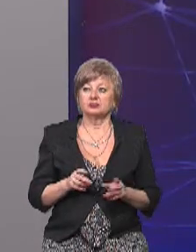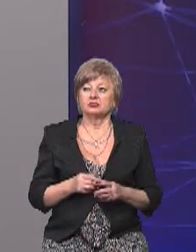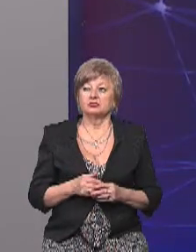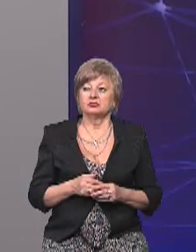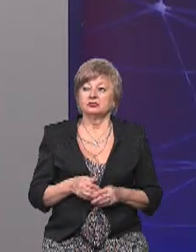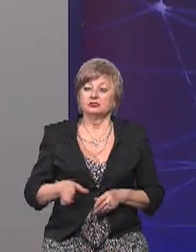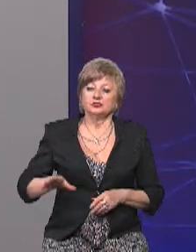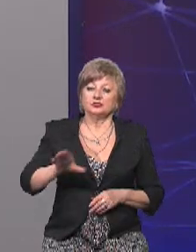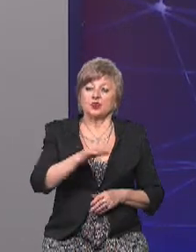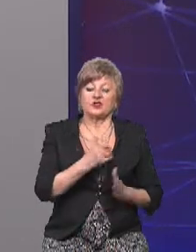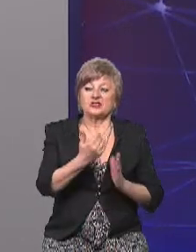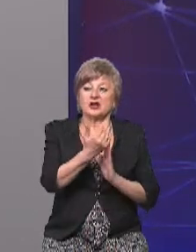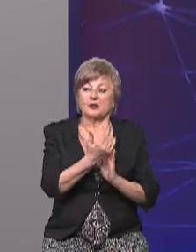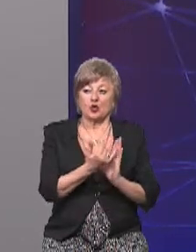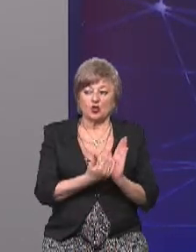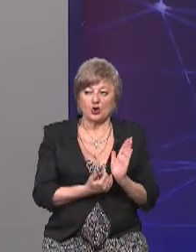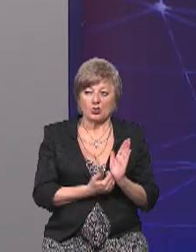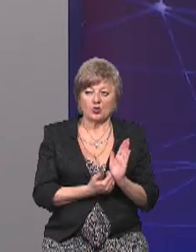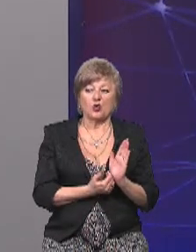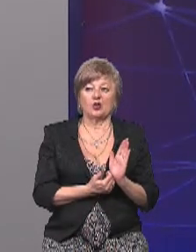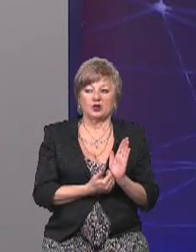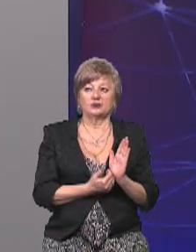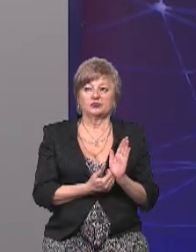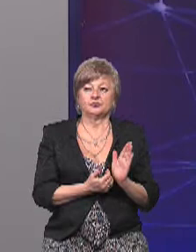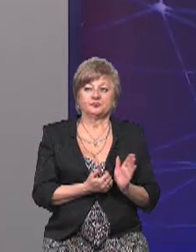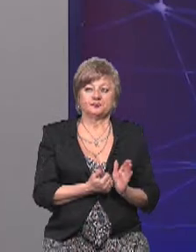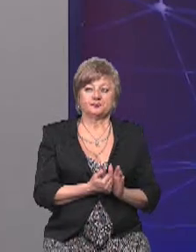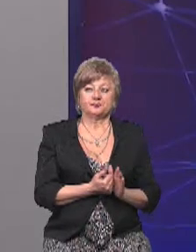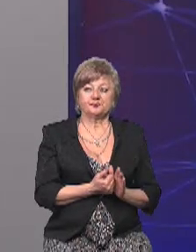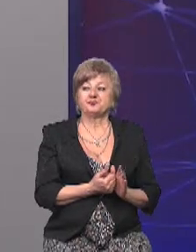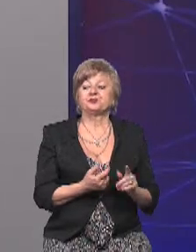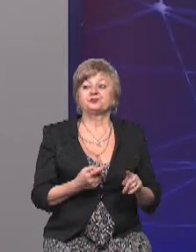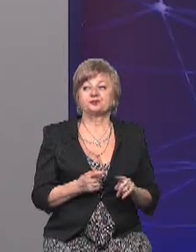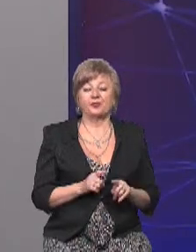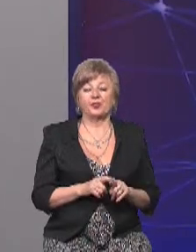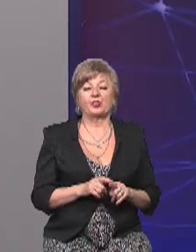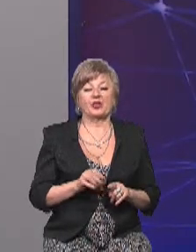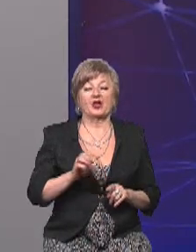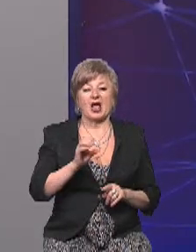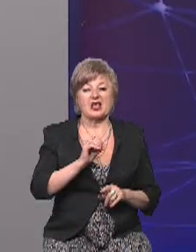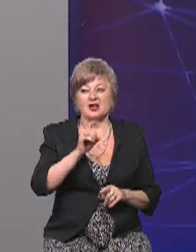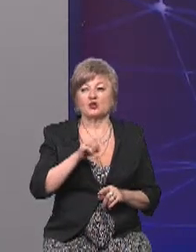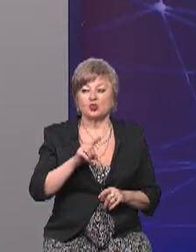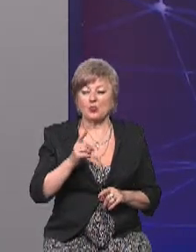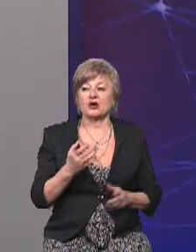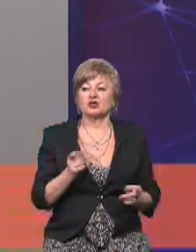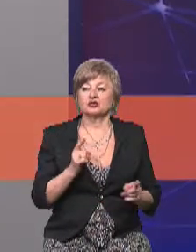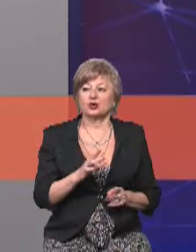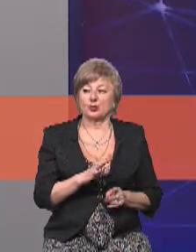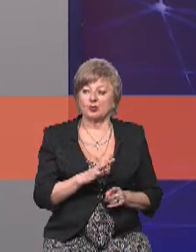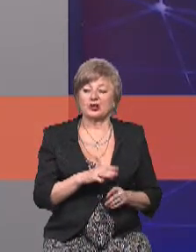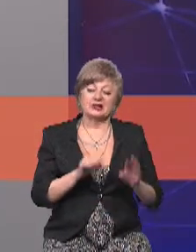По всіх протоколах, по всіх адмінпротоколах, так званих євроблях, які складались, або